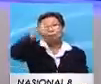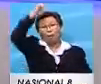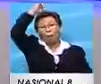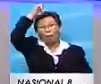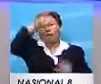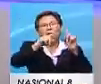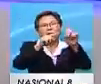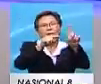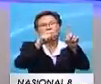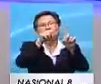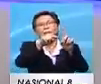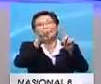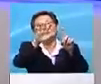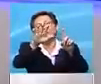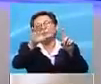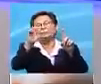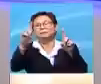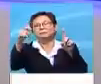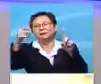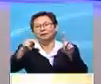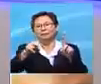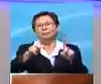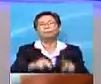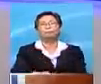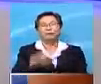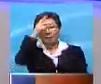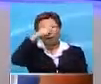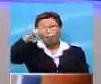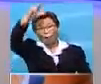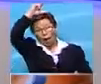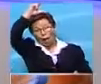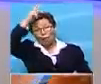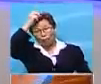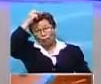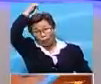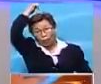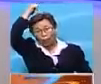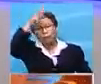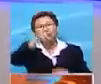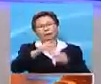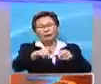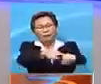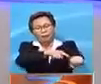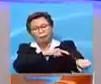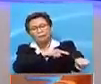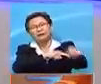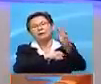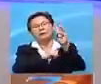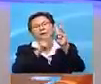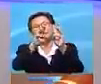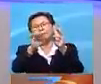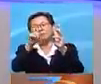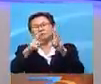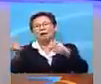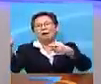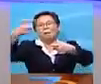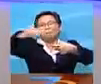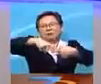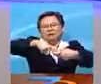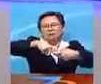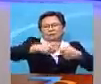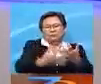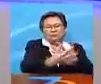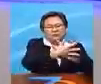lebih 1.5 Tan mamalia spesies rodon typus SM sepanjang 6 meter itu tersangkut pada jaring milik